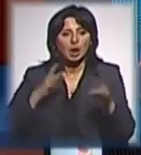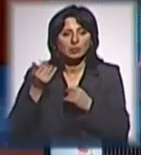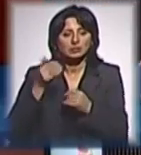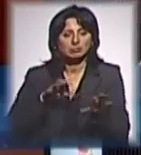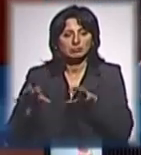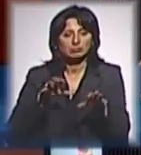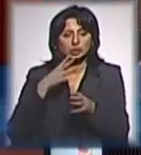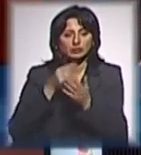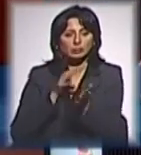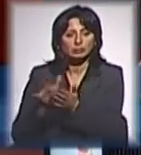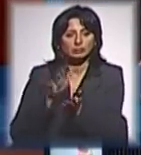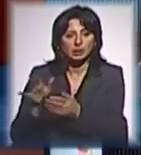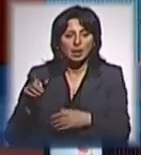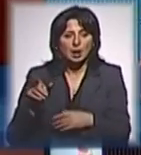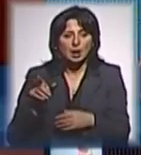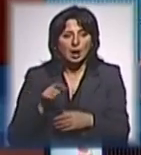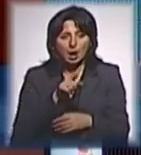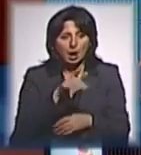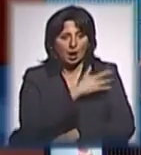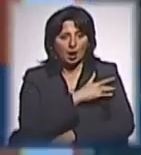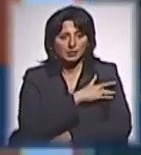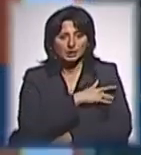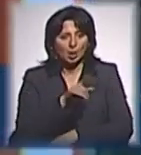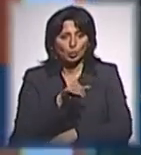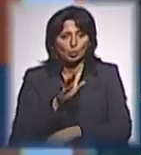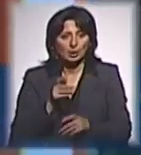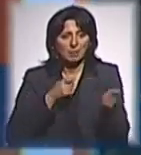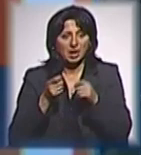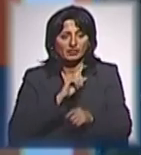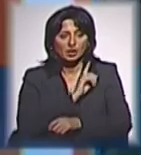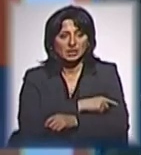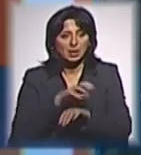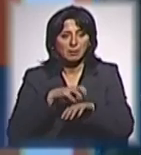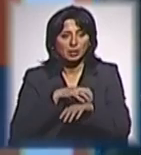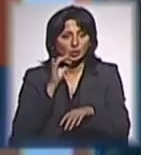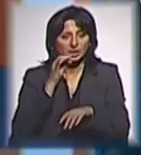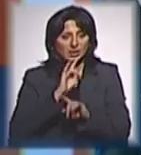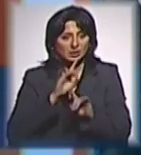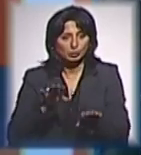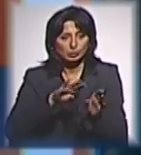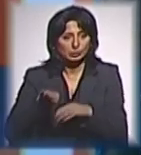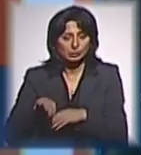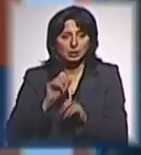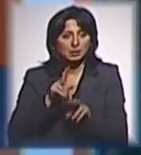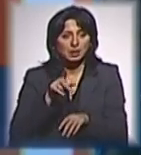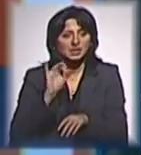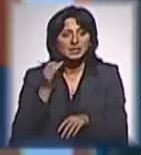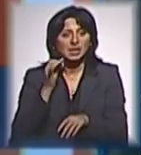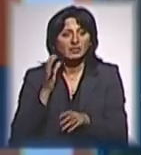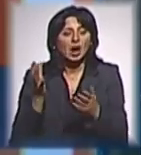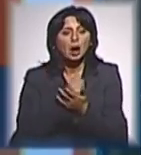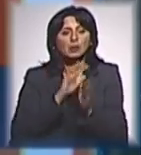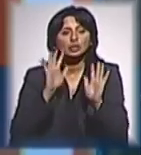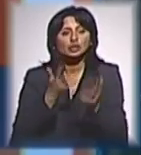და ბიუროკრატიულ ხარჯებზე. და თქვენ აცხადებთ, რომ არ მოემსახურება ბიუჯეტი მართველი ძალის პარტიულ ინტერესებს და ეგეც საინტერესოა.